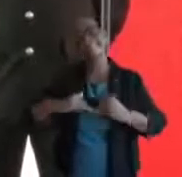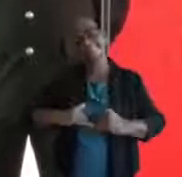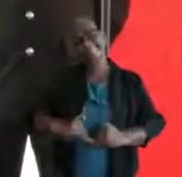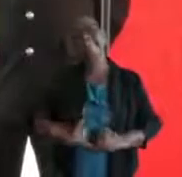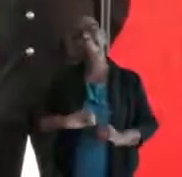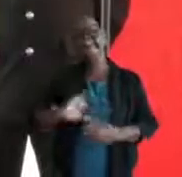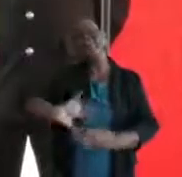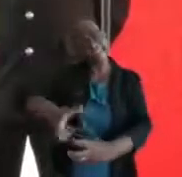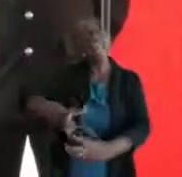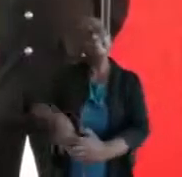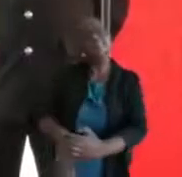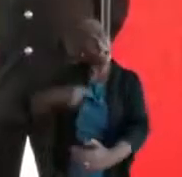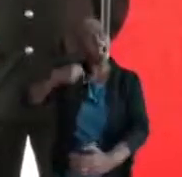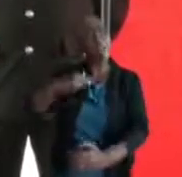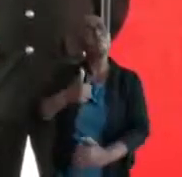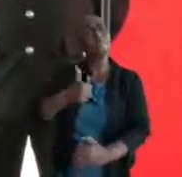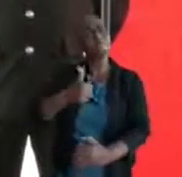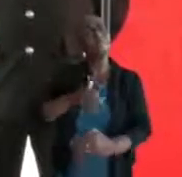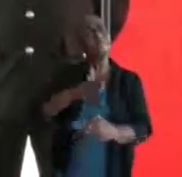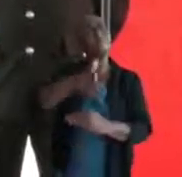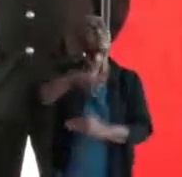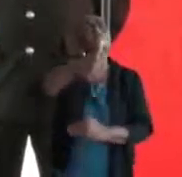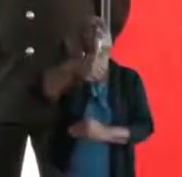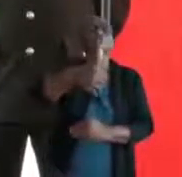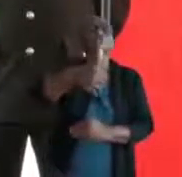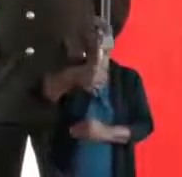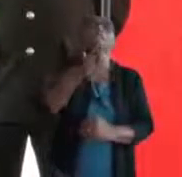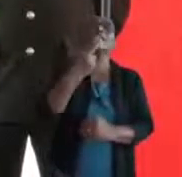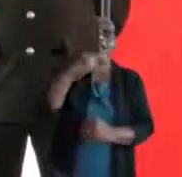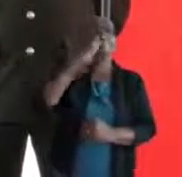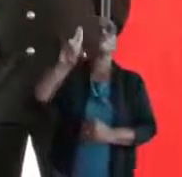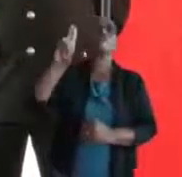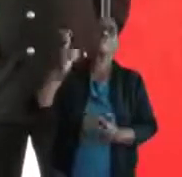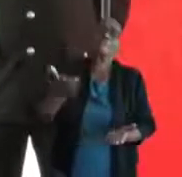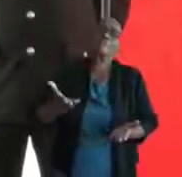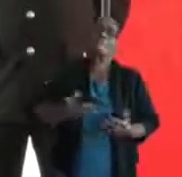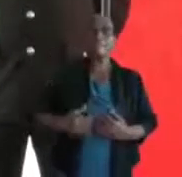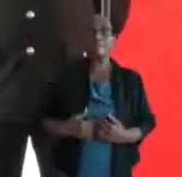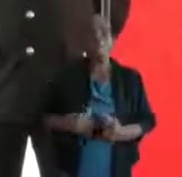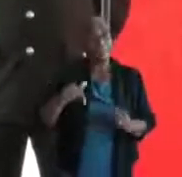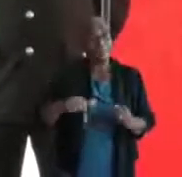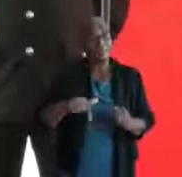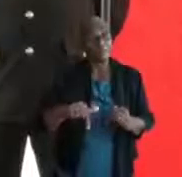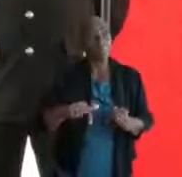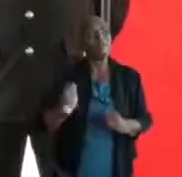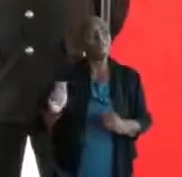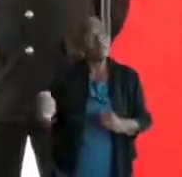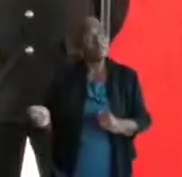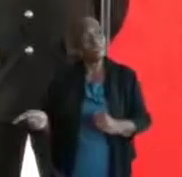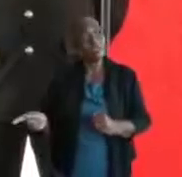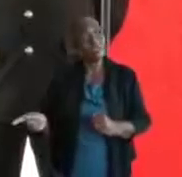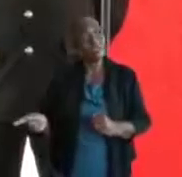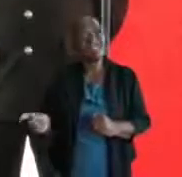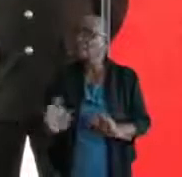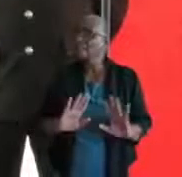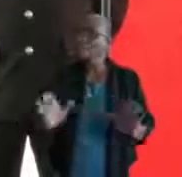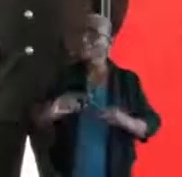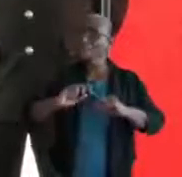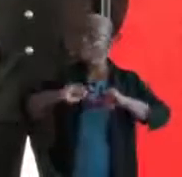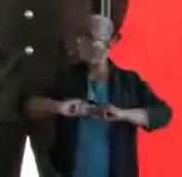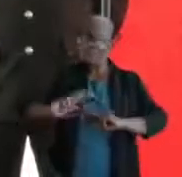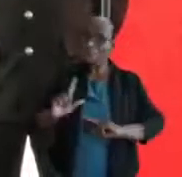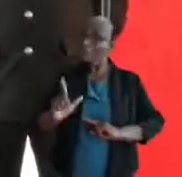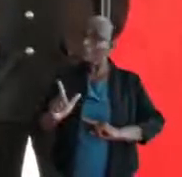crisis en het kwam weer goed dat beloof ik we zullen meneer de voorzitter niet rusten